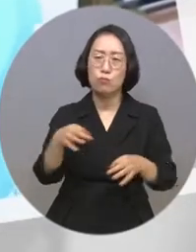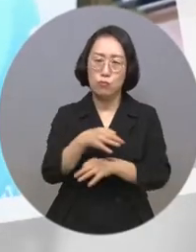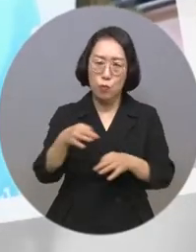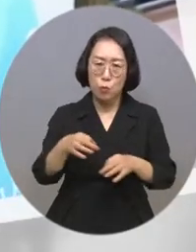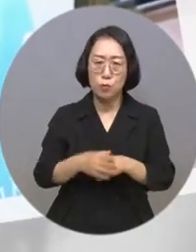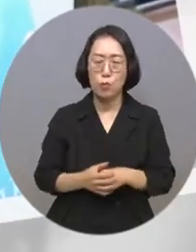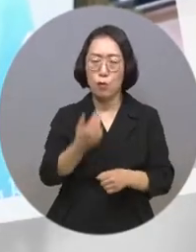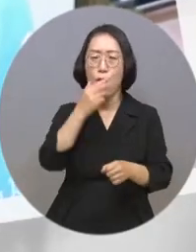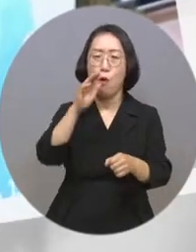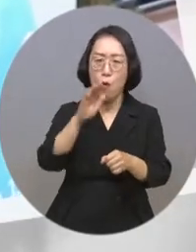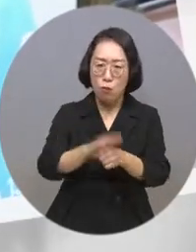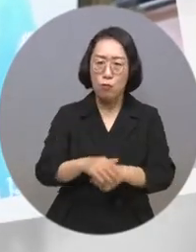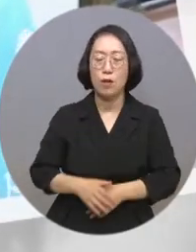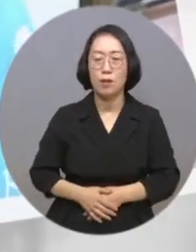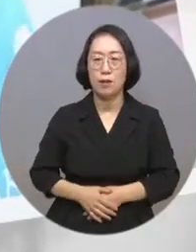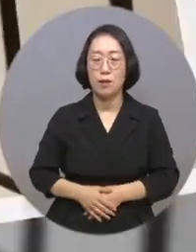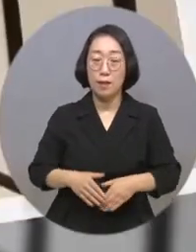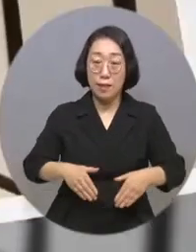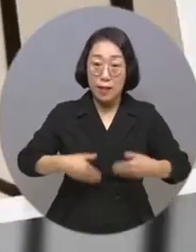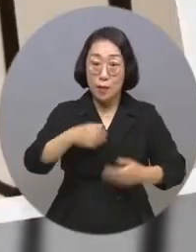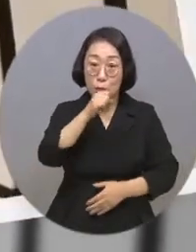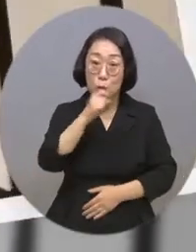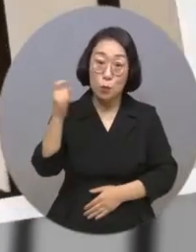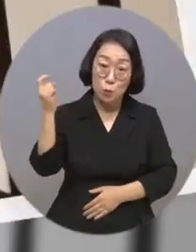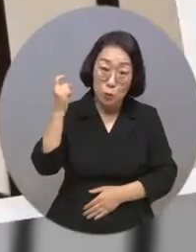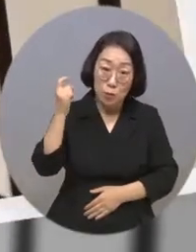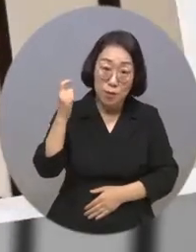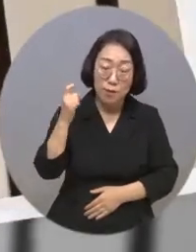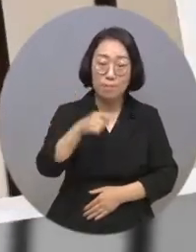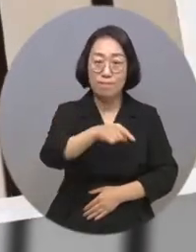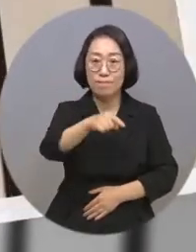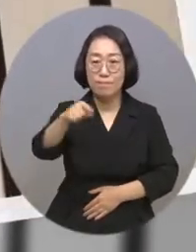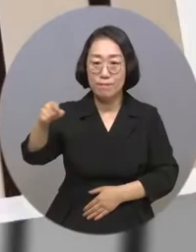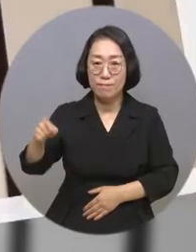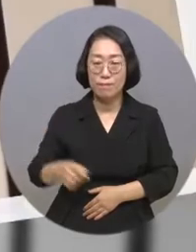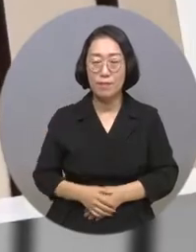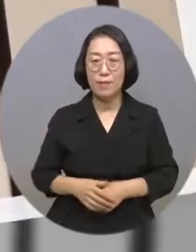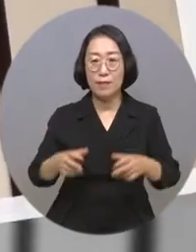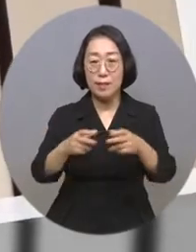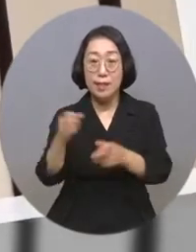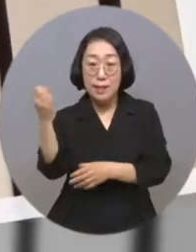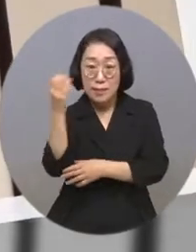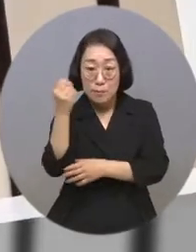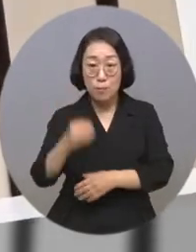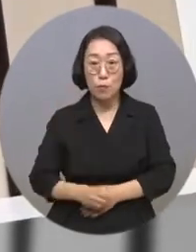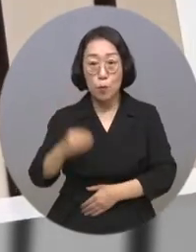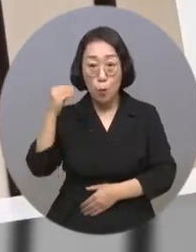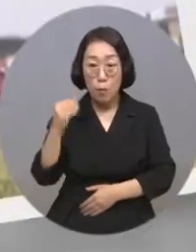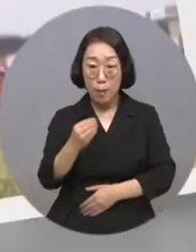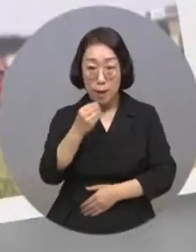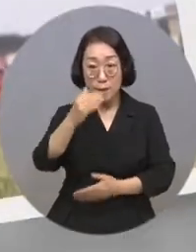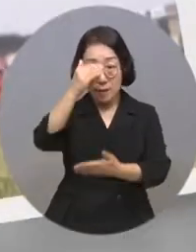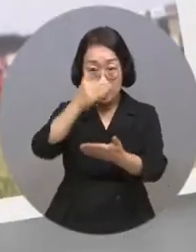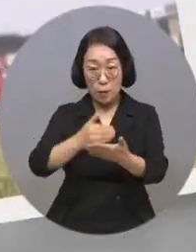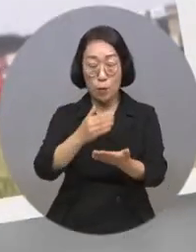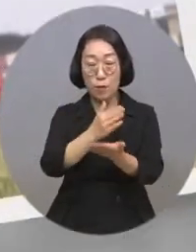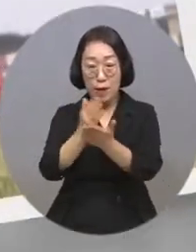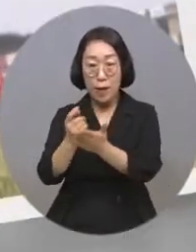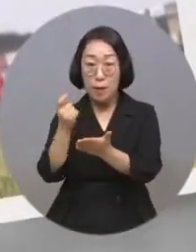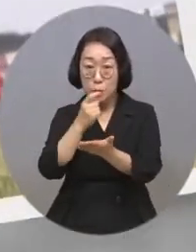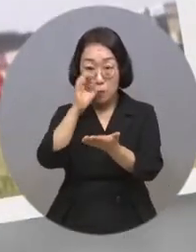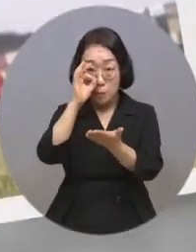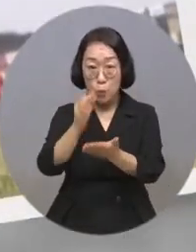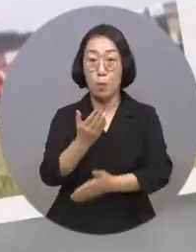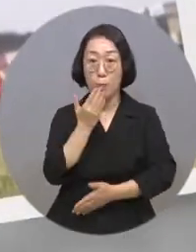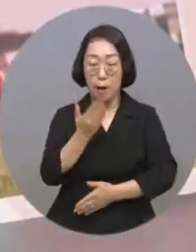사례부터 억울한 사연, 따뜻한 미담까지 장애인신문과 웰페어뉴스 홈페이지를 통해 보다 다양한 소식을